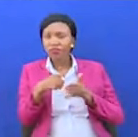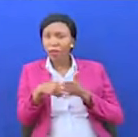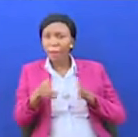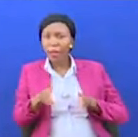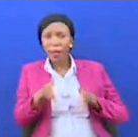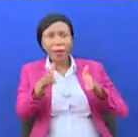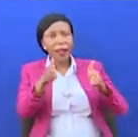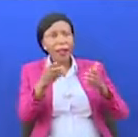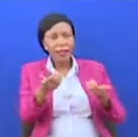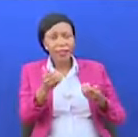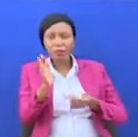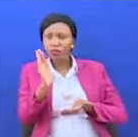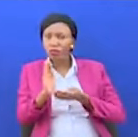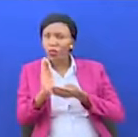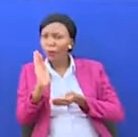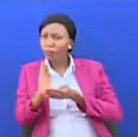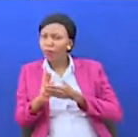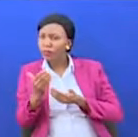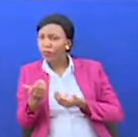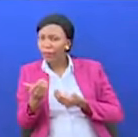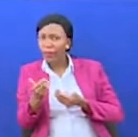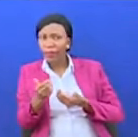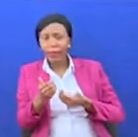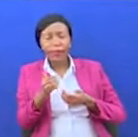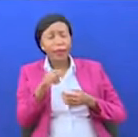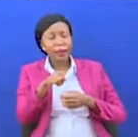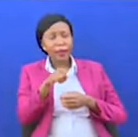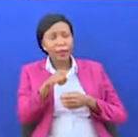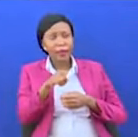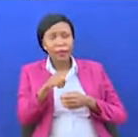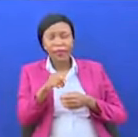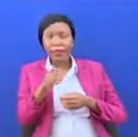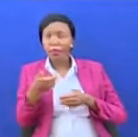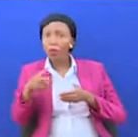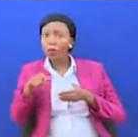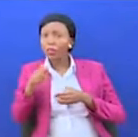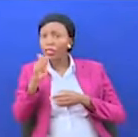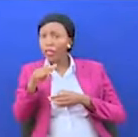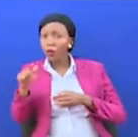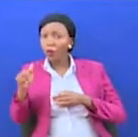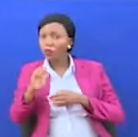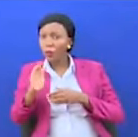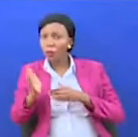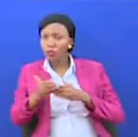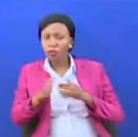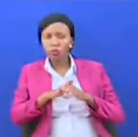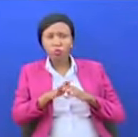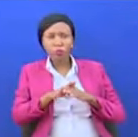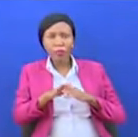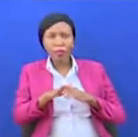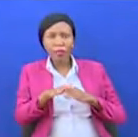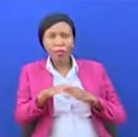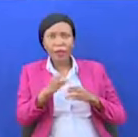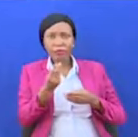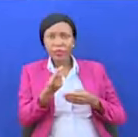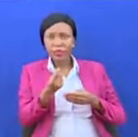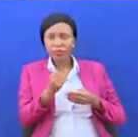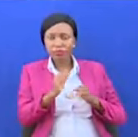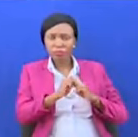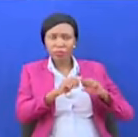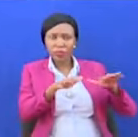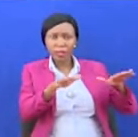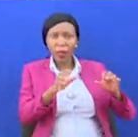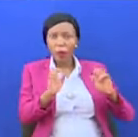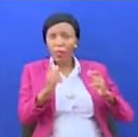tukapunguza, ikaondoa, imeongezeka sana, watu wamerudi mtandaoni. Lakini tumeweka pillars